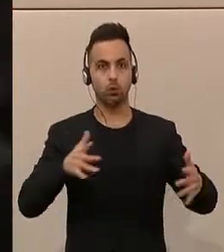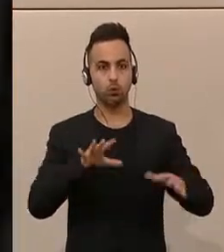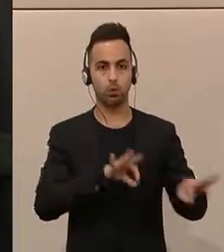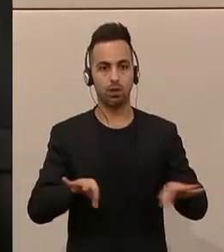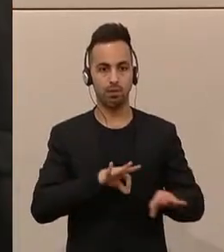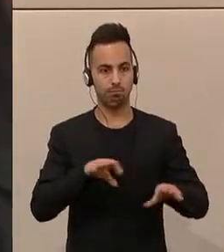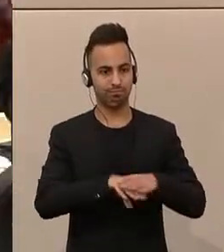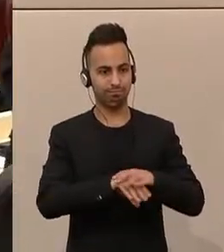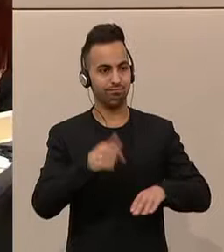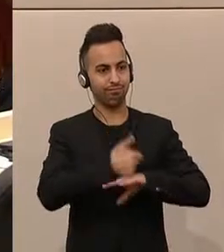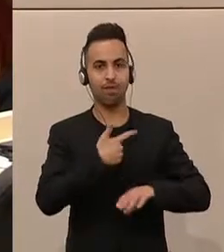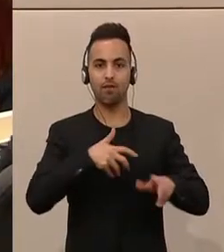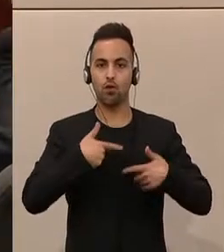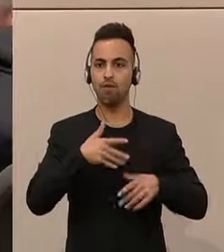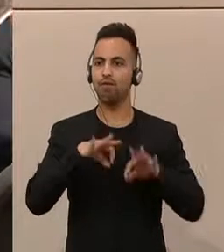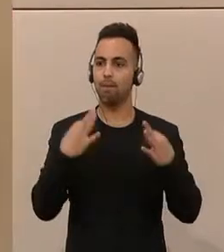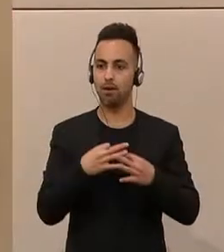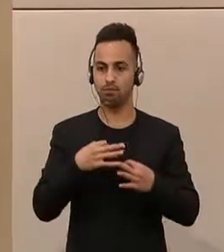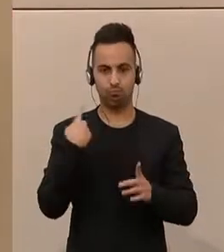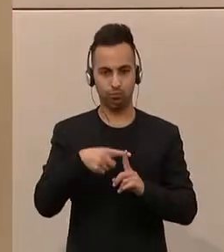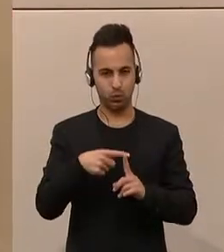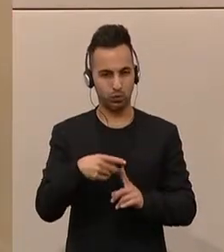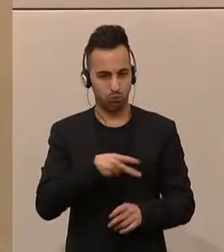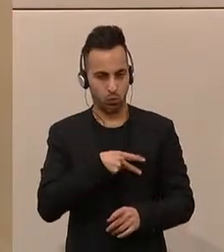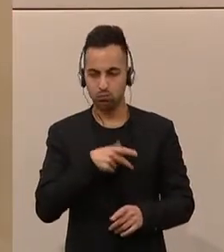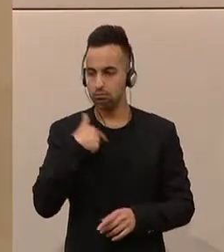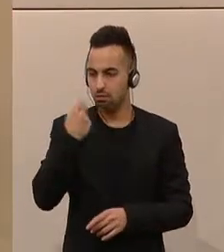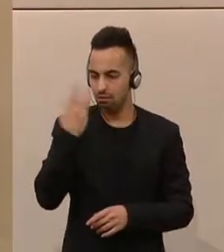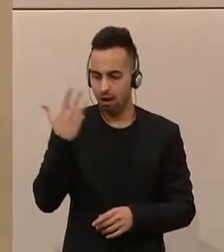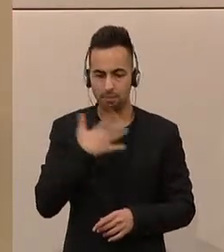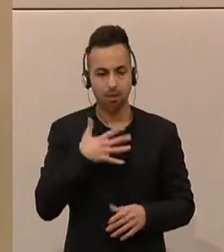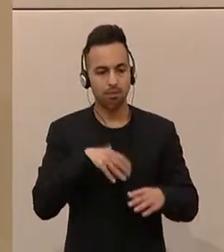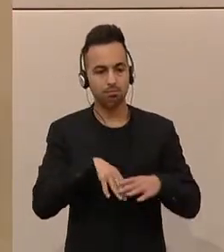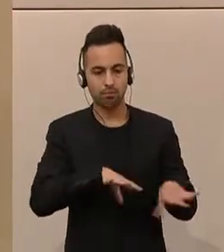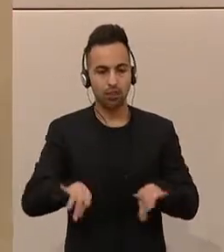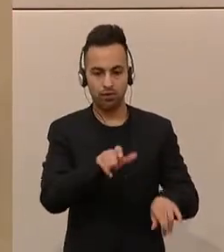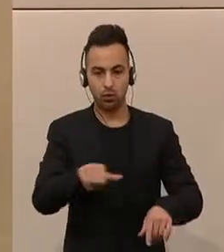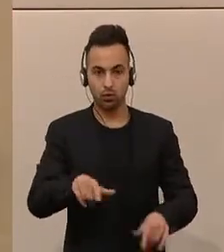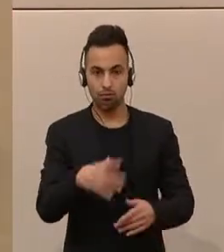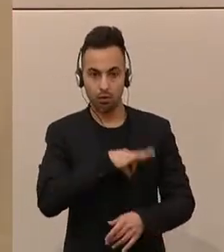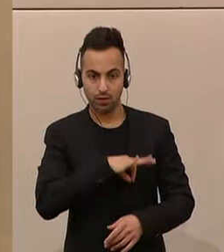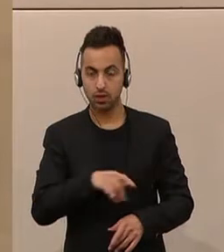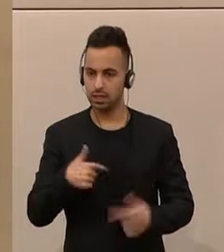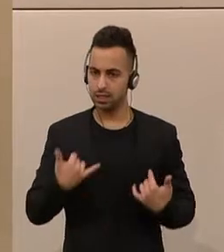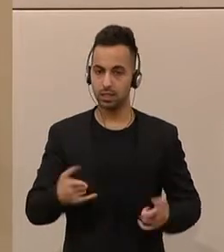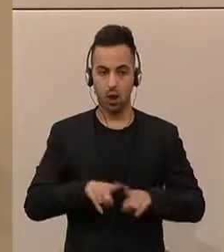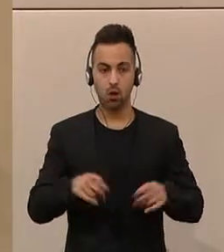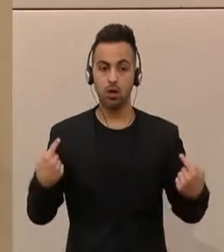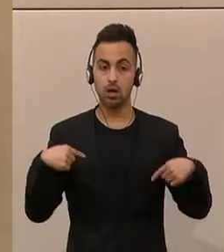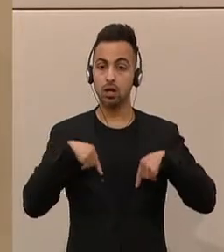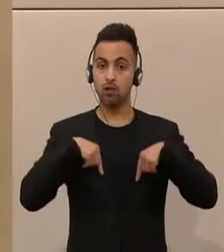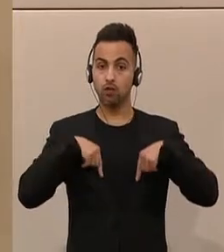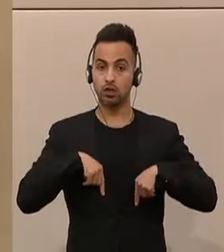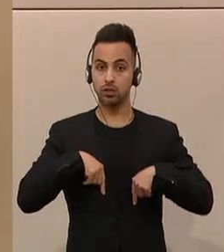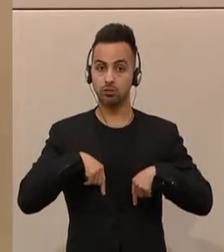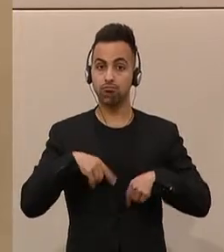Familienbonus Plus, weil aufgrund unserer Einkommenssituation natürlich die Beschäftigten in meinem Unternehmen davon profitieren. Jetzt bin ich aber auch Vorsitzender der GPADJB in